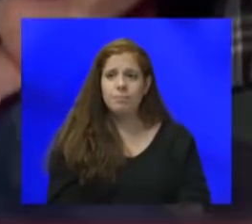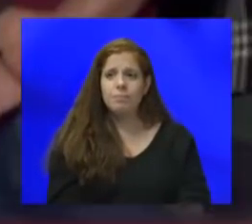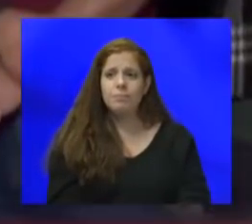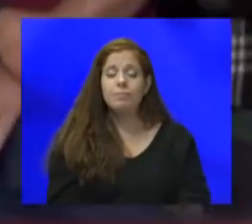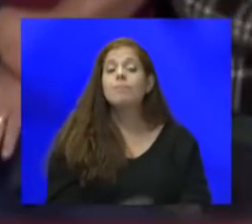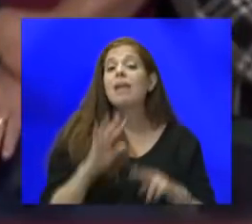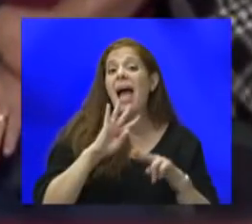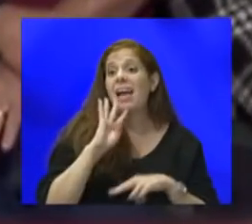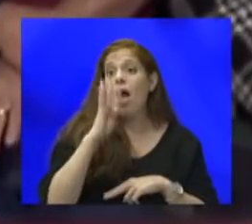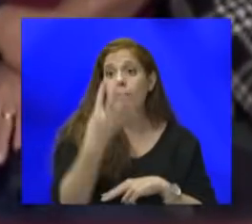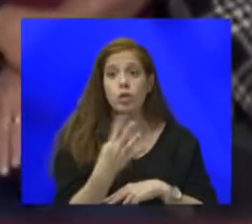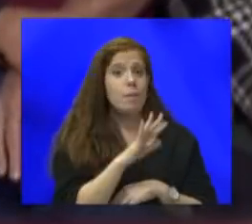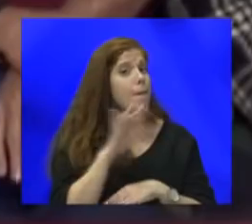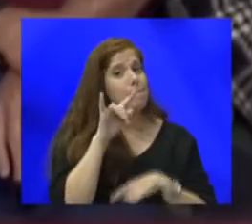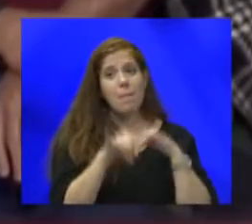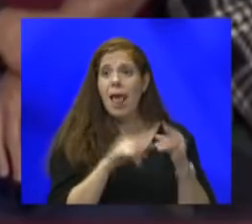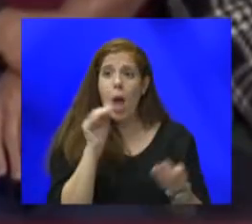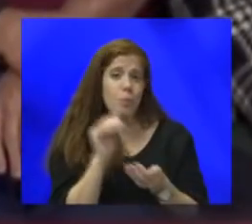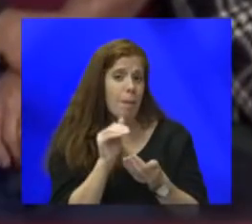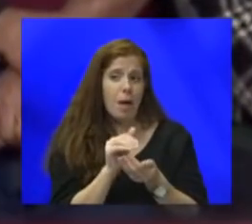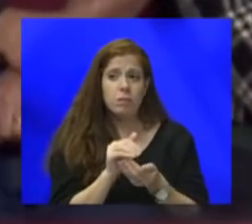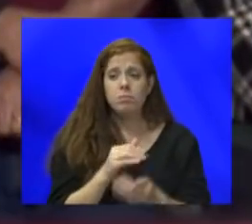אחרי ארבע שנים בלי חיות מחמד,